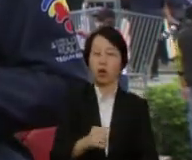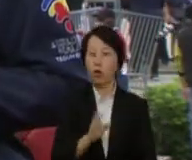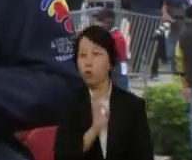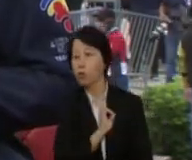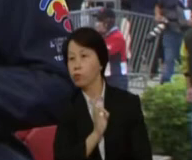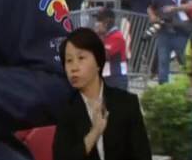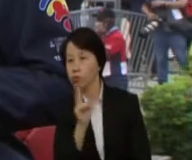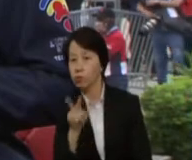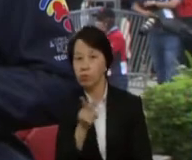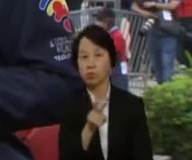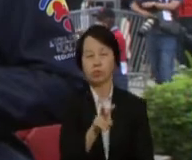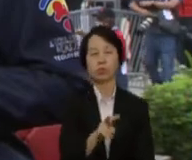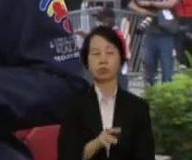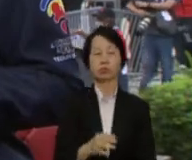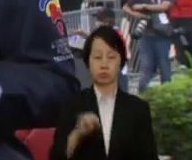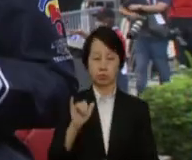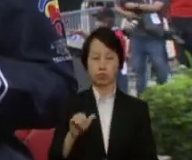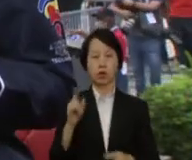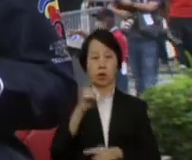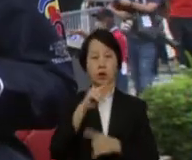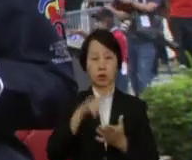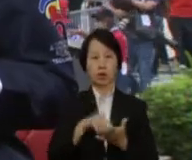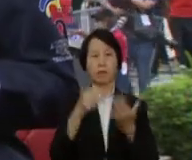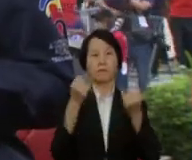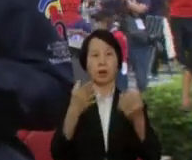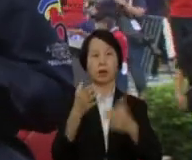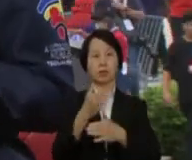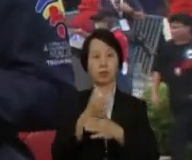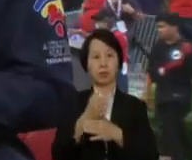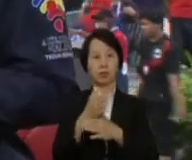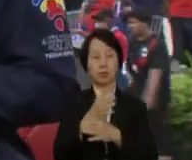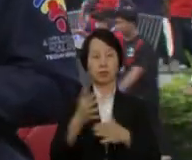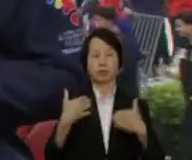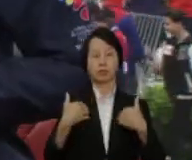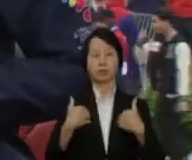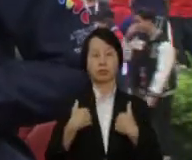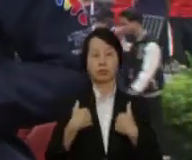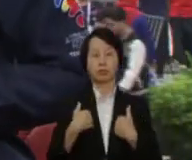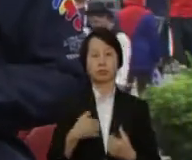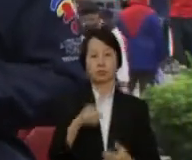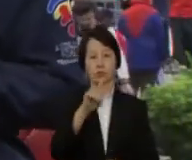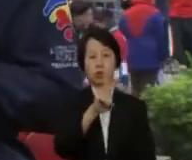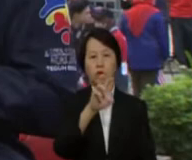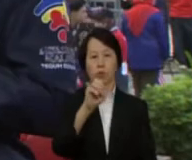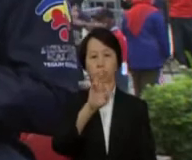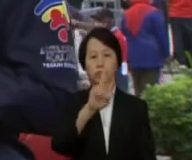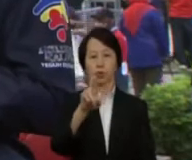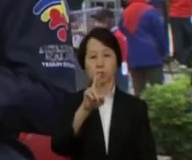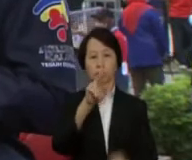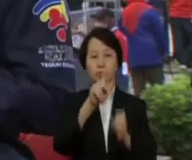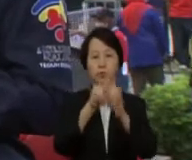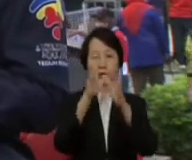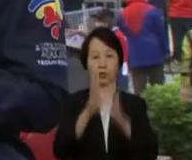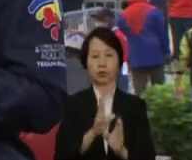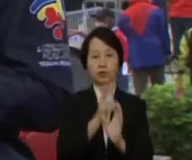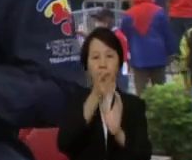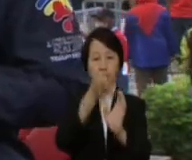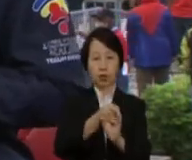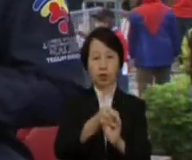mengujakan. Hari ini sebenarnya ada banyak yang kita nak kongsikan. Ada 20,000 peserta yang akan turut